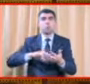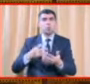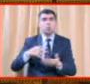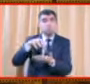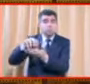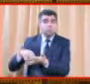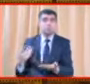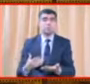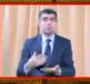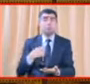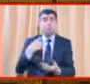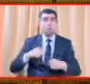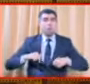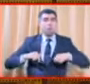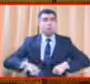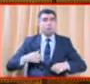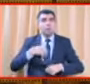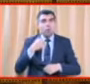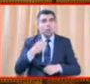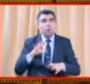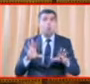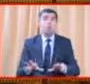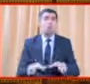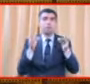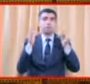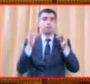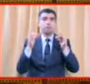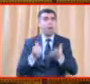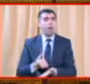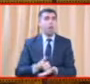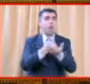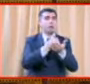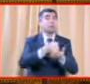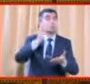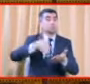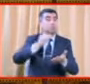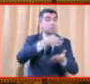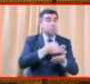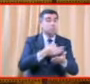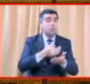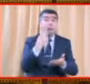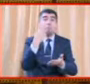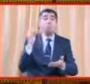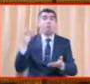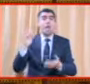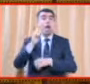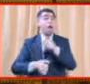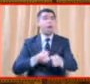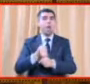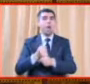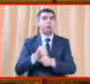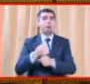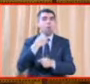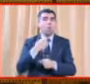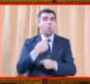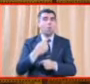لهذا السيد الوزير راه خصنا نلقاو لهم شي حل. راه الناس المئات السنين هما تما، كيفاش غادي نجيو